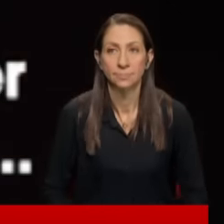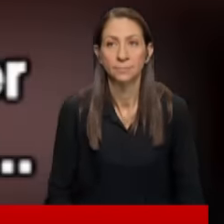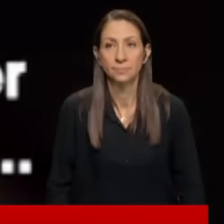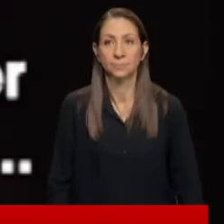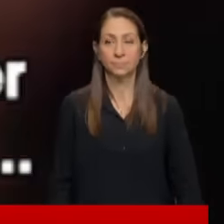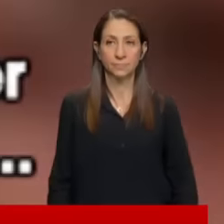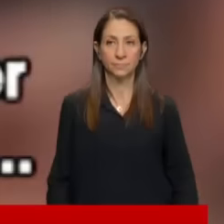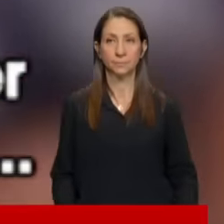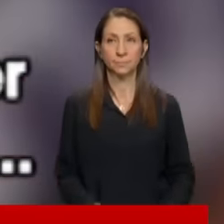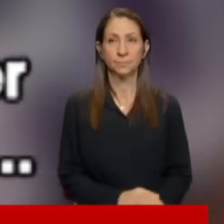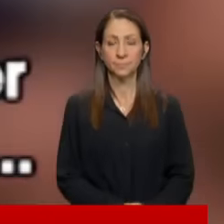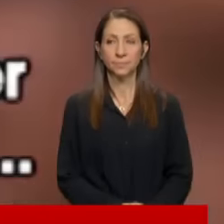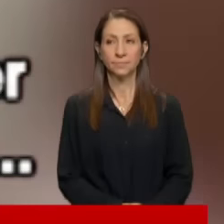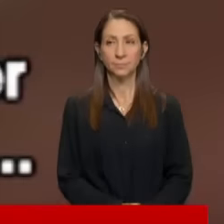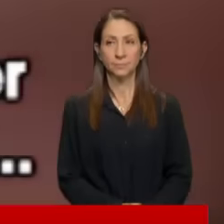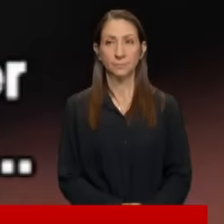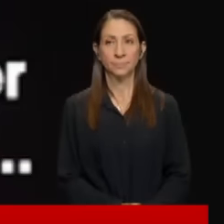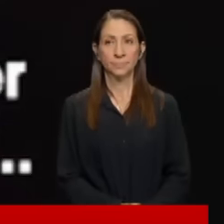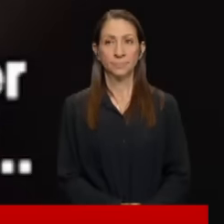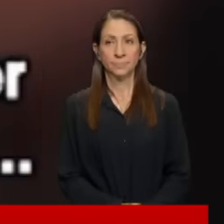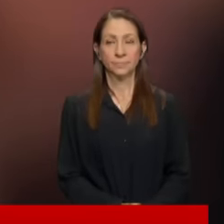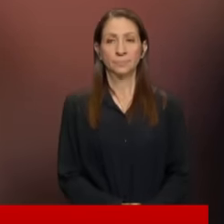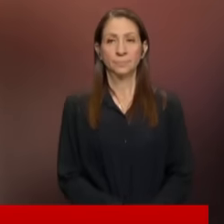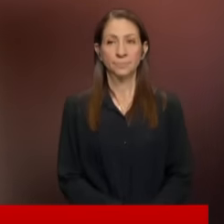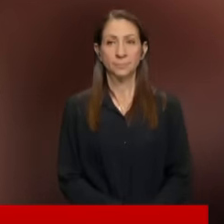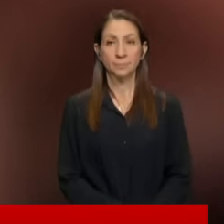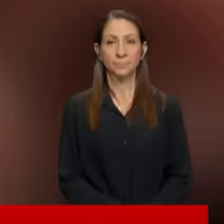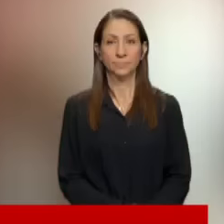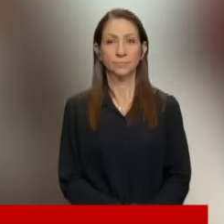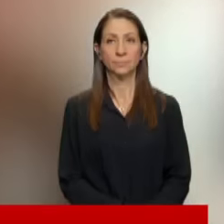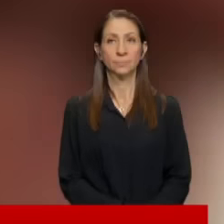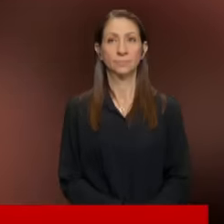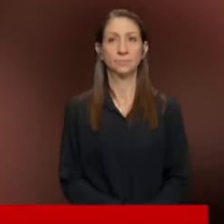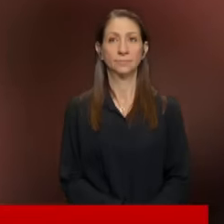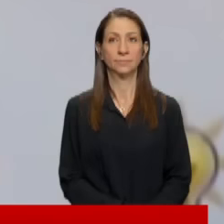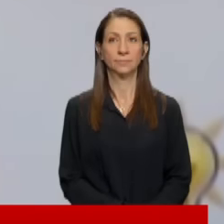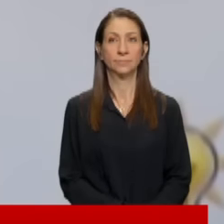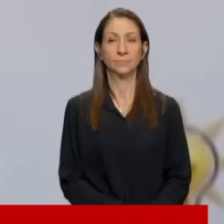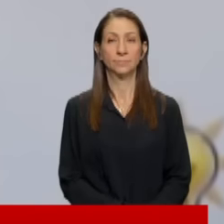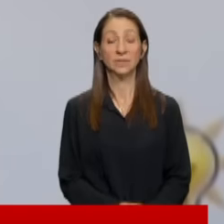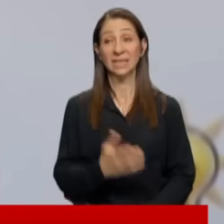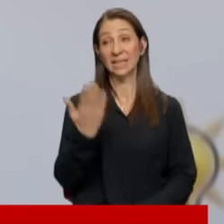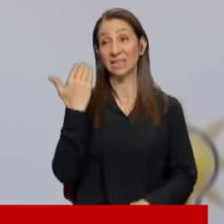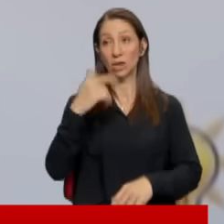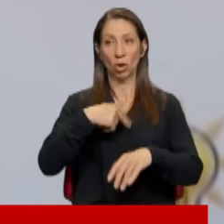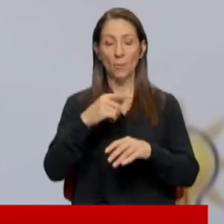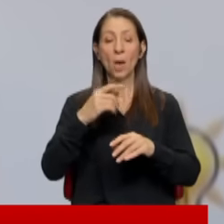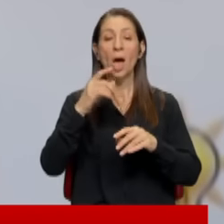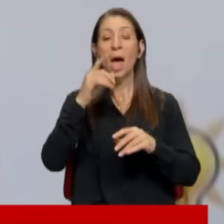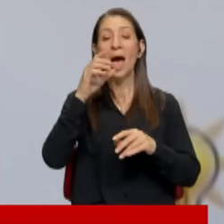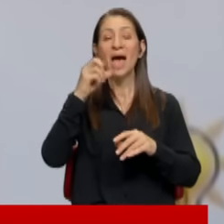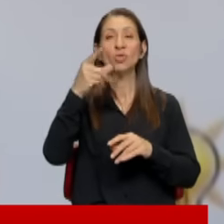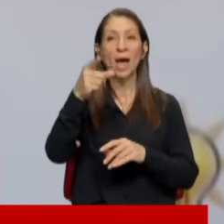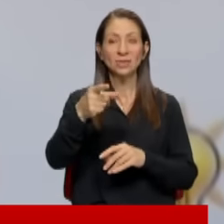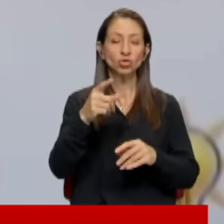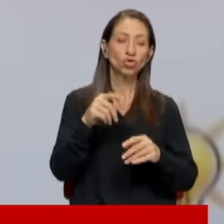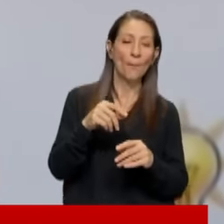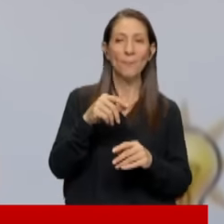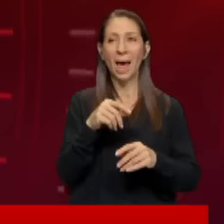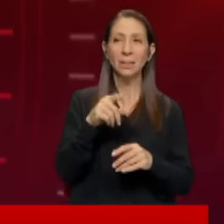ediyor. Evet Cumhurbaşkanım. Öyle de olsa bunlar neye dönüştü? Evet. Bunlar topal ördek. Geçen dönem Erdoğan topal ördek benzetmesi